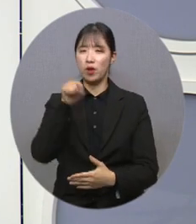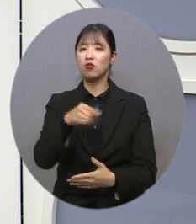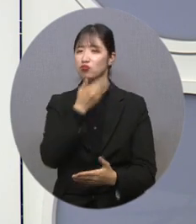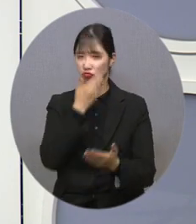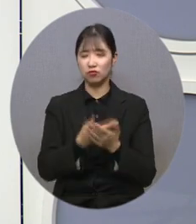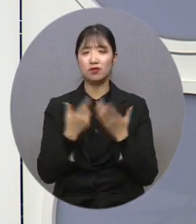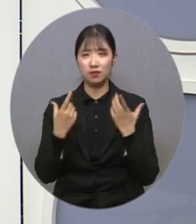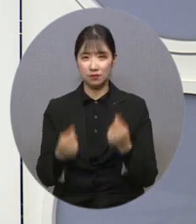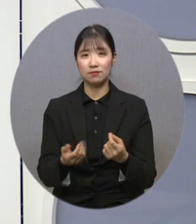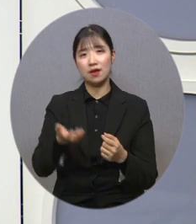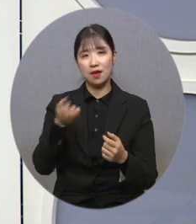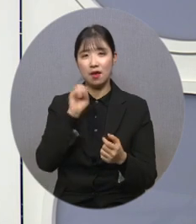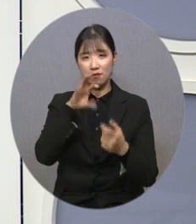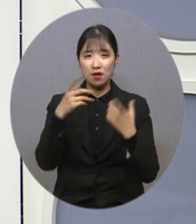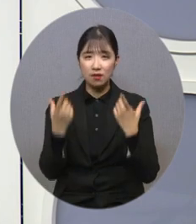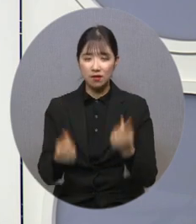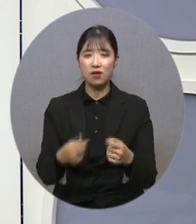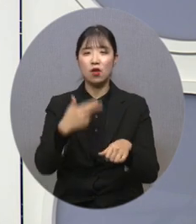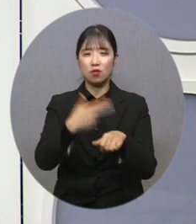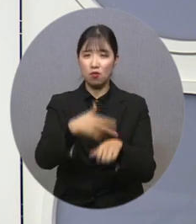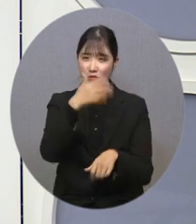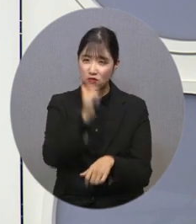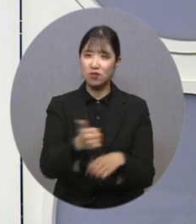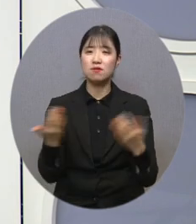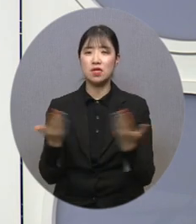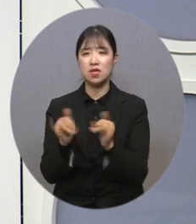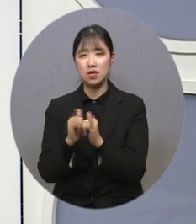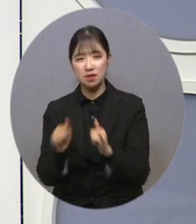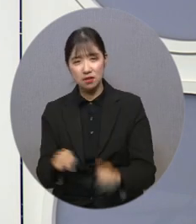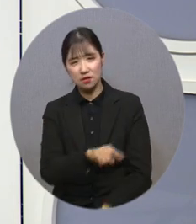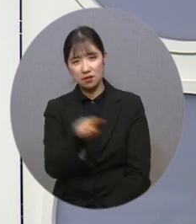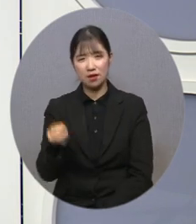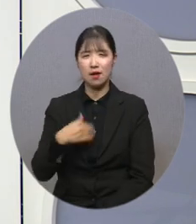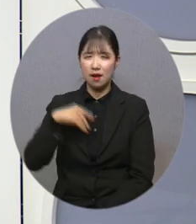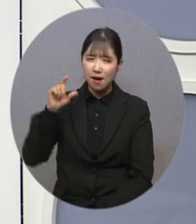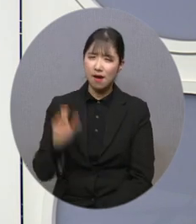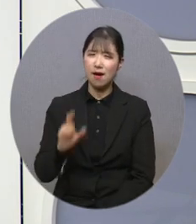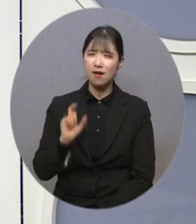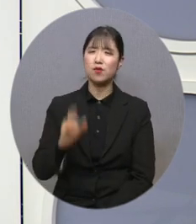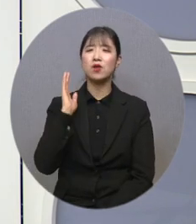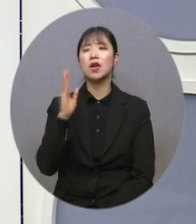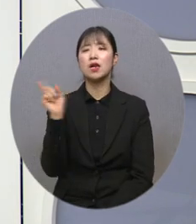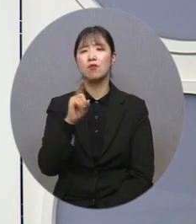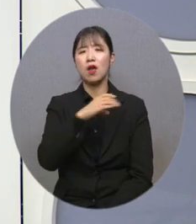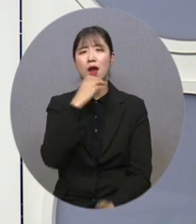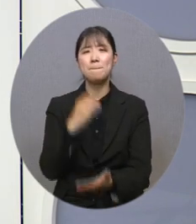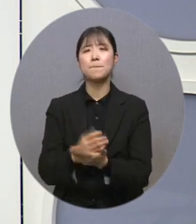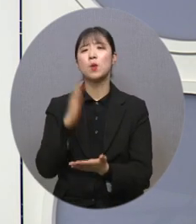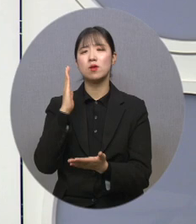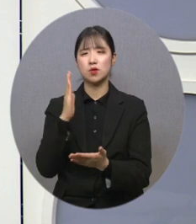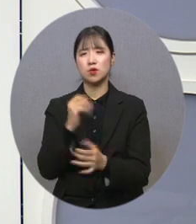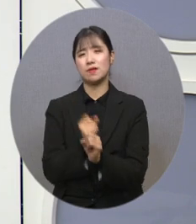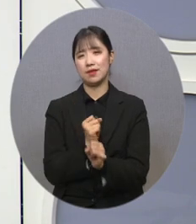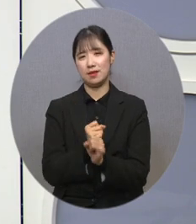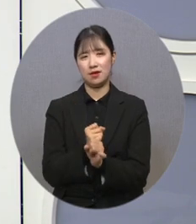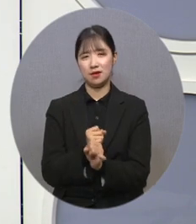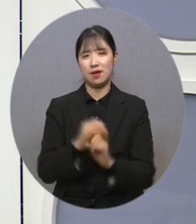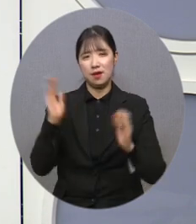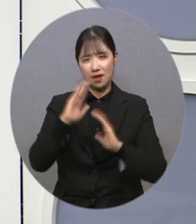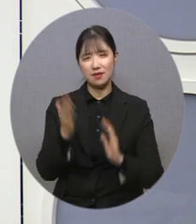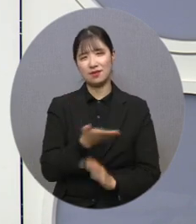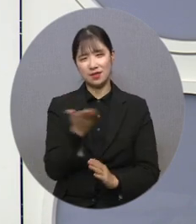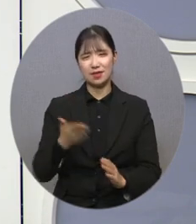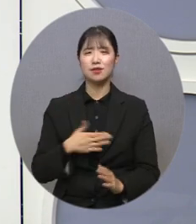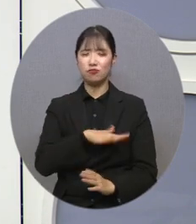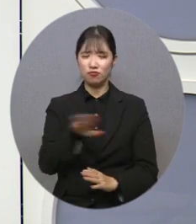그래서 아까도 말씀드렸지만 교수님들이나 직원분들한테 제가 계속 강조하는 게 감동 스토리를 만들어라. 학생들한테